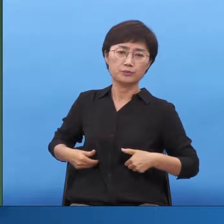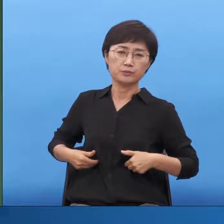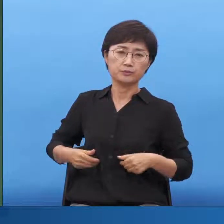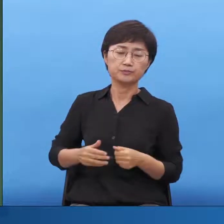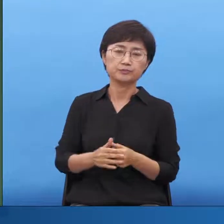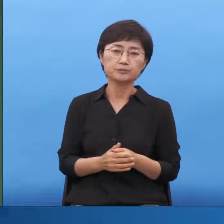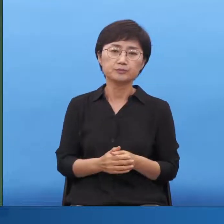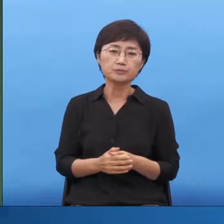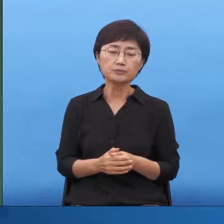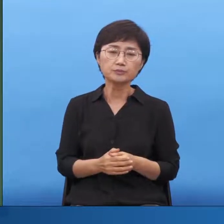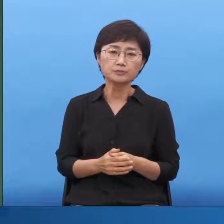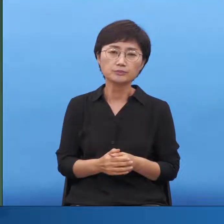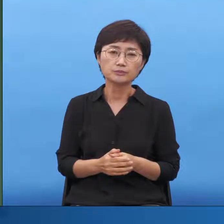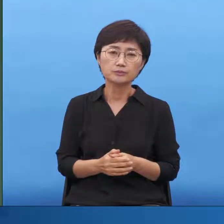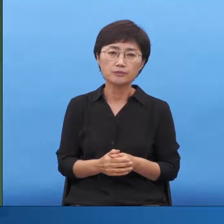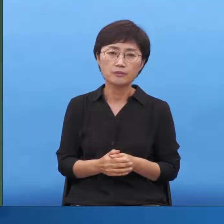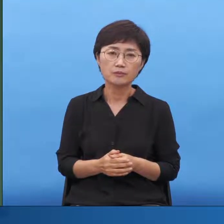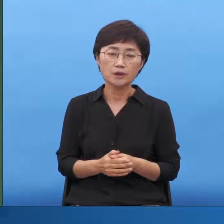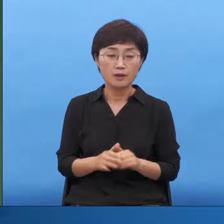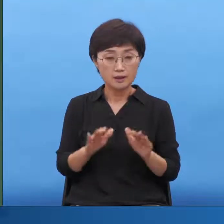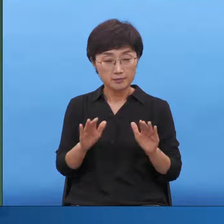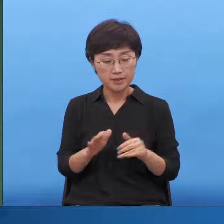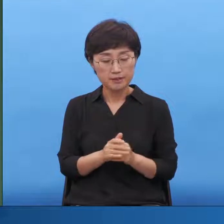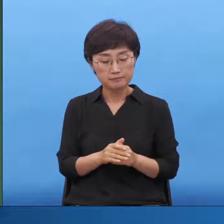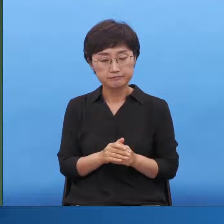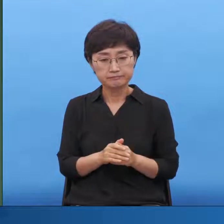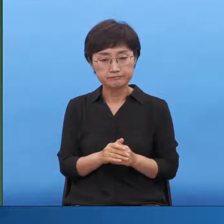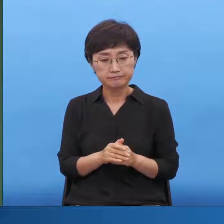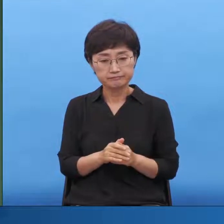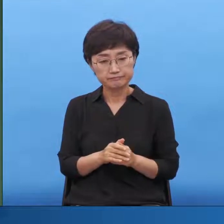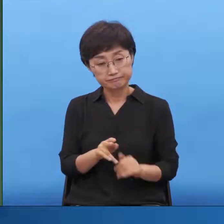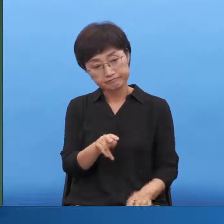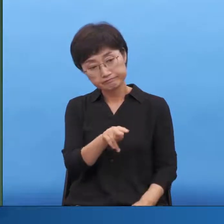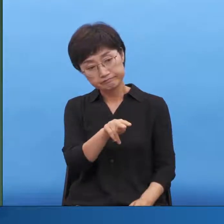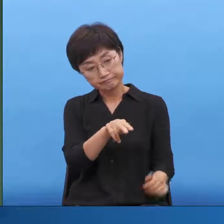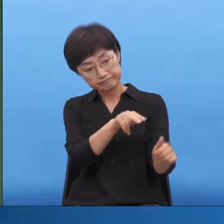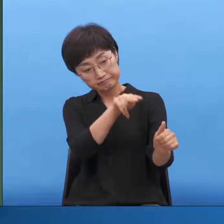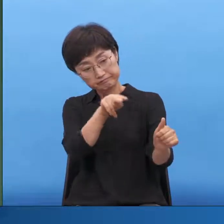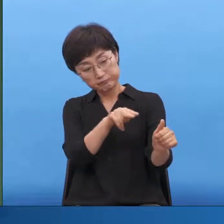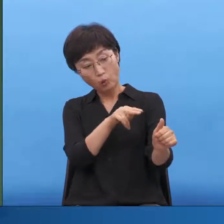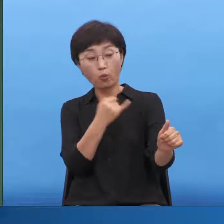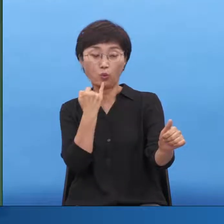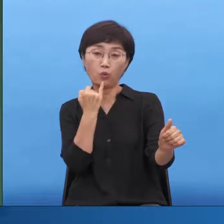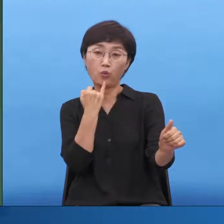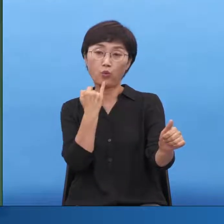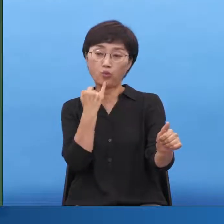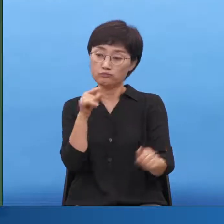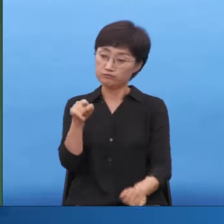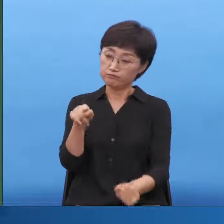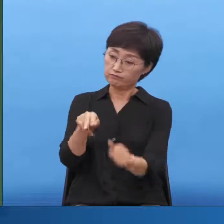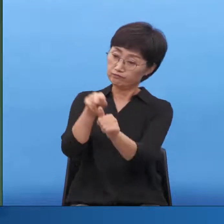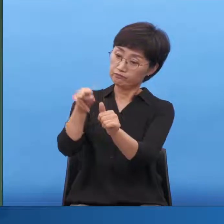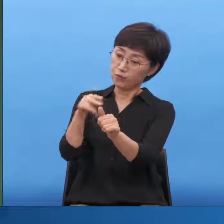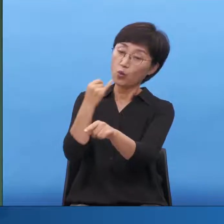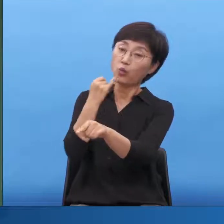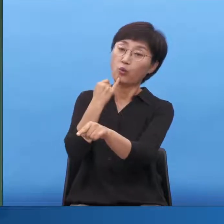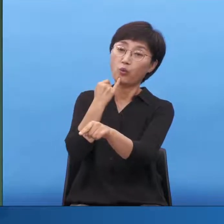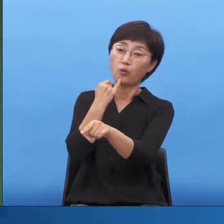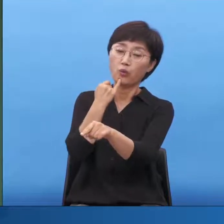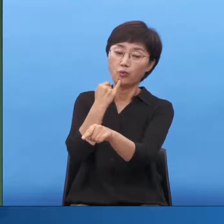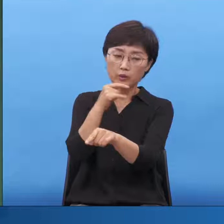조금 보면은 괜찮은 분들, 우리게 뭐 가수들 이분들 우리게 숨어서 예배들을